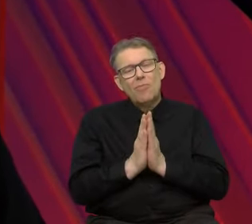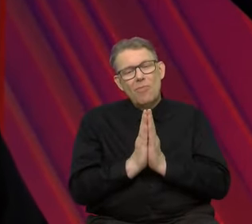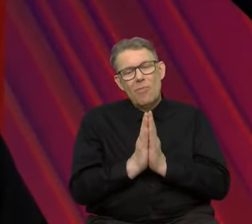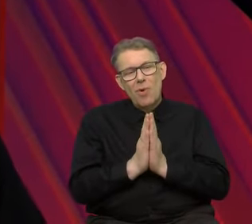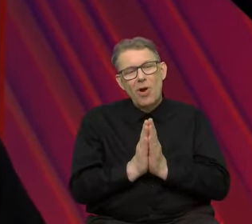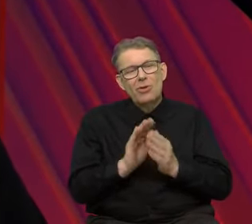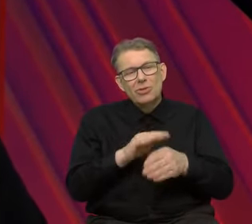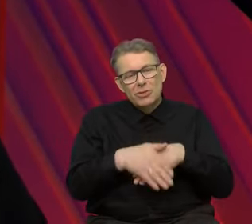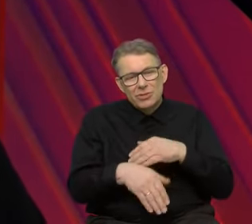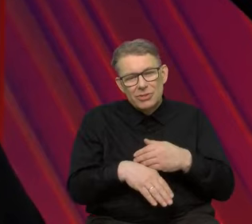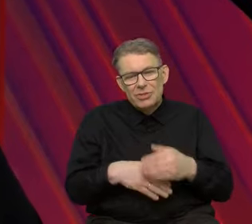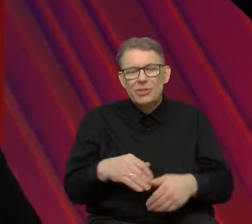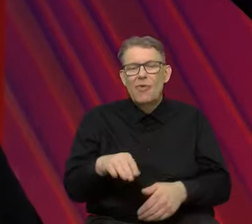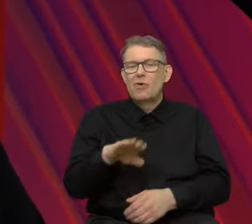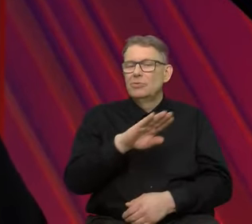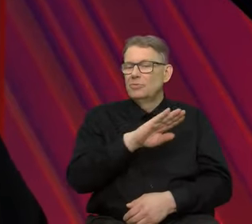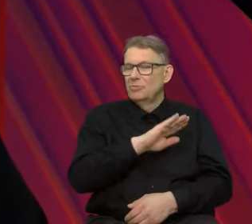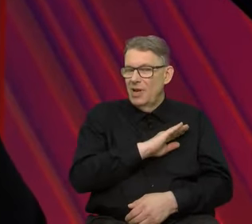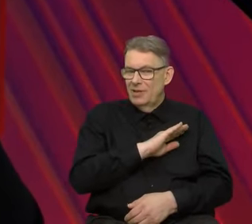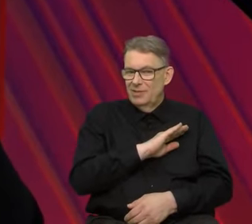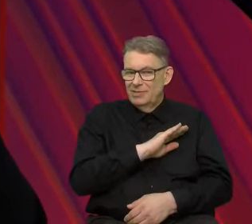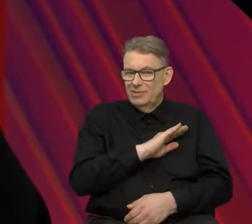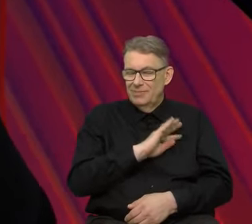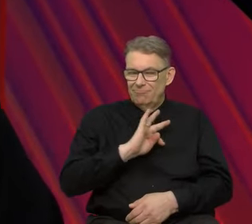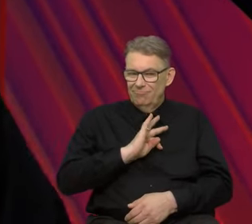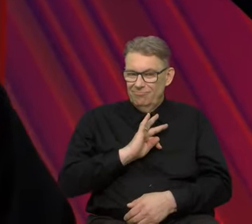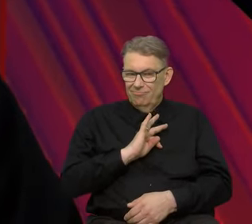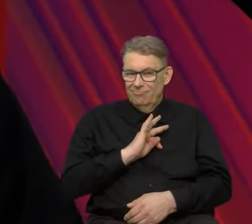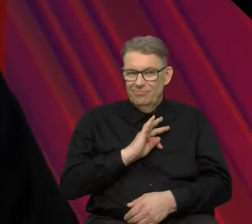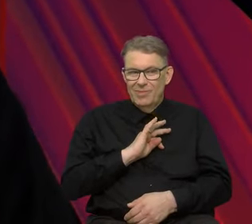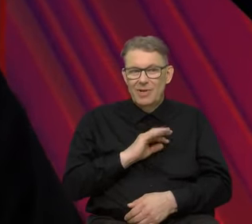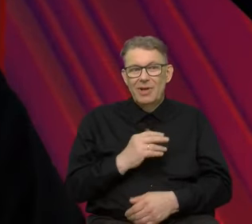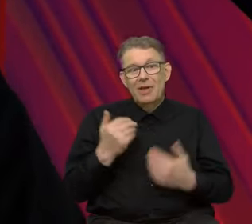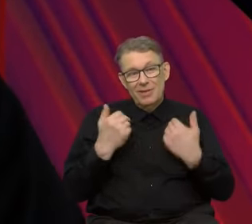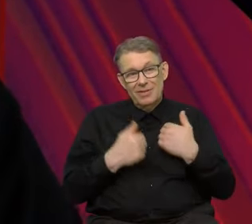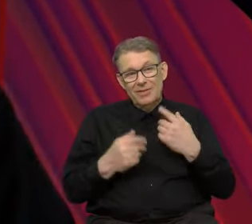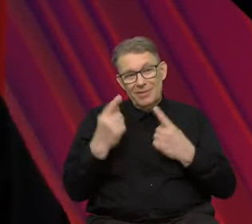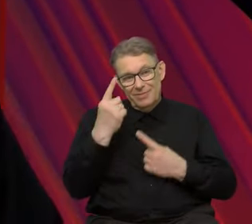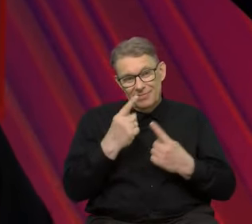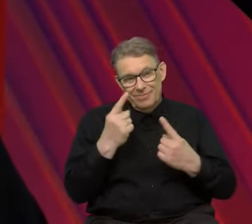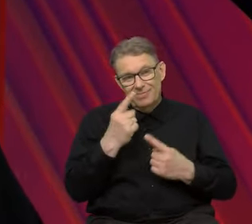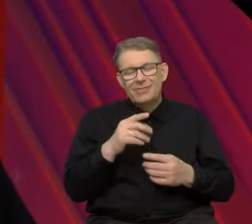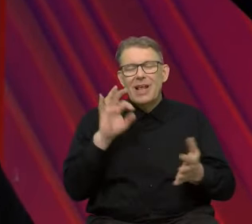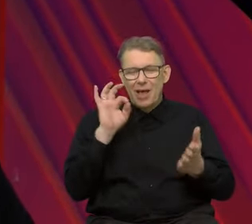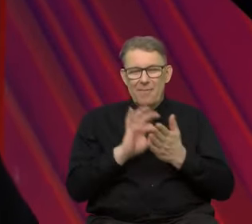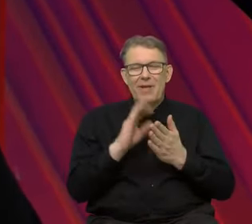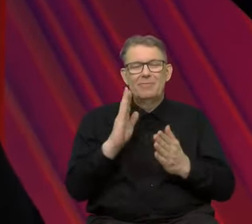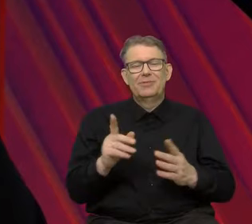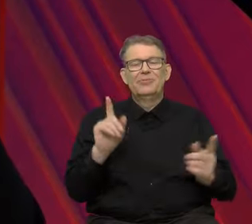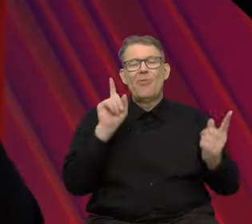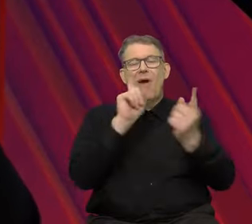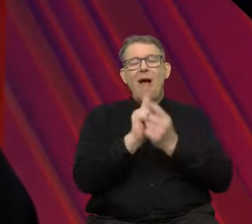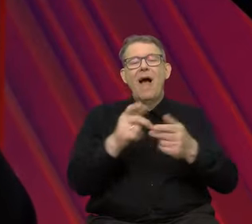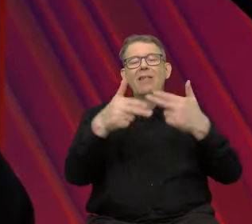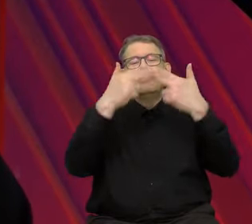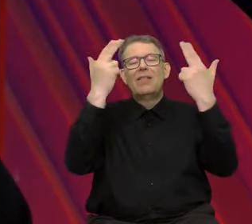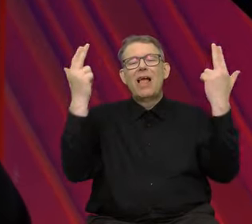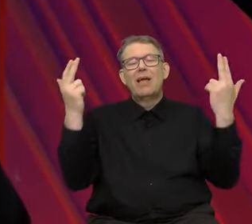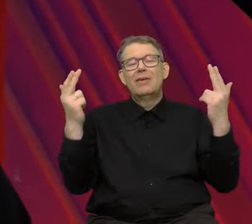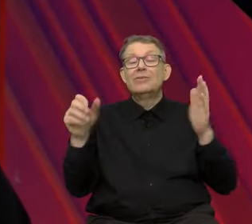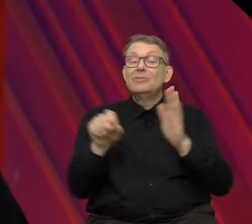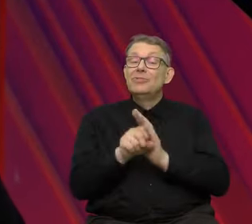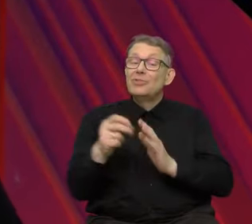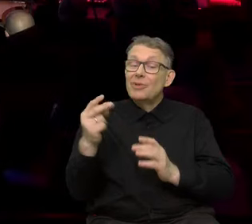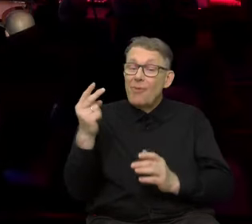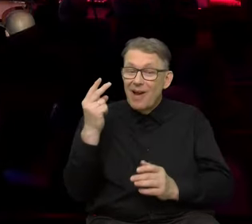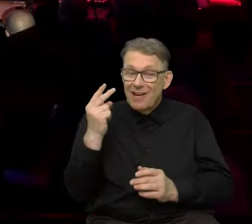o szczęśliwą śmierć. No, myślę, że się na pewno spotkamy w niebie. I do zobaczenia,